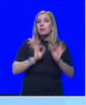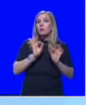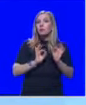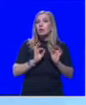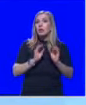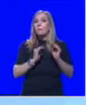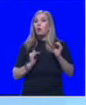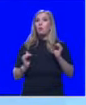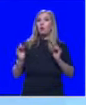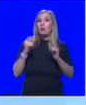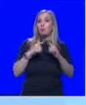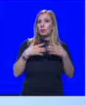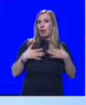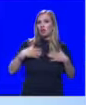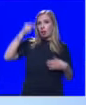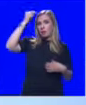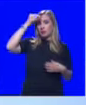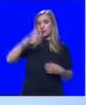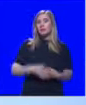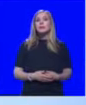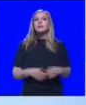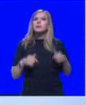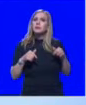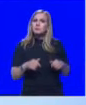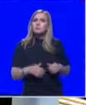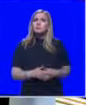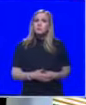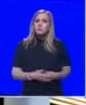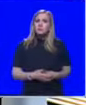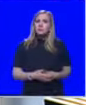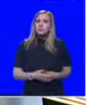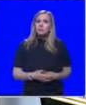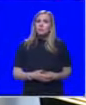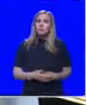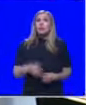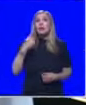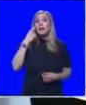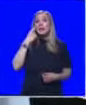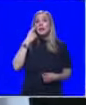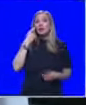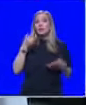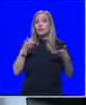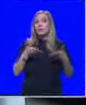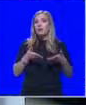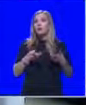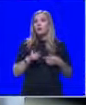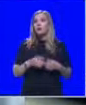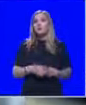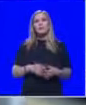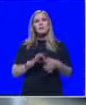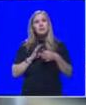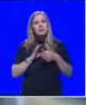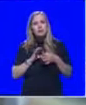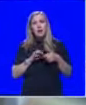15% пункта по-голям от нашия. Добре, не са ли влизането в еврозоната и Шенген тестовете напред това управление? Връзката е, че когато парите